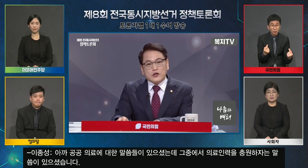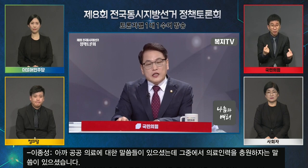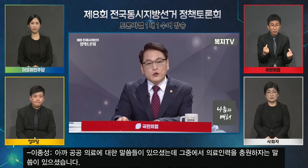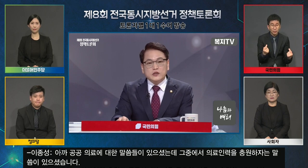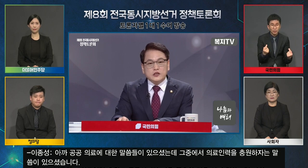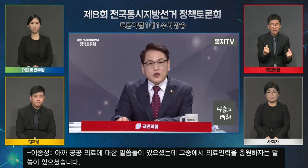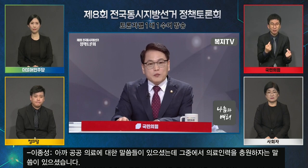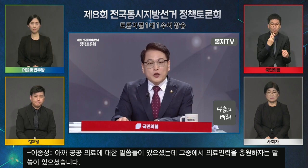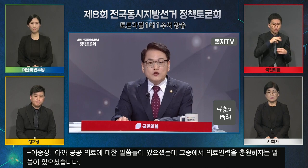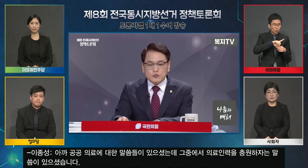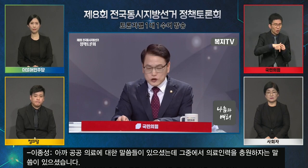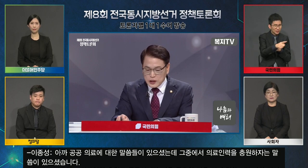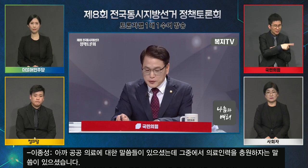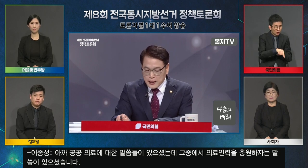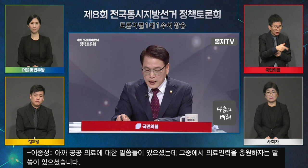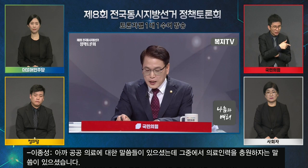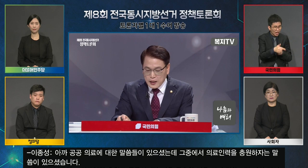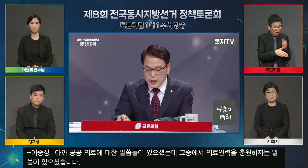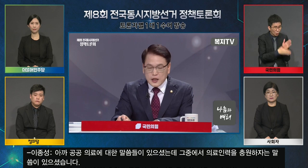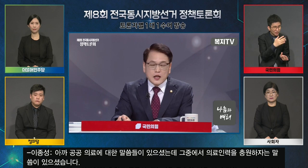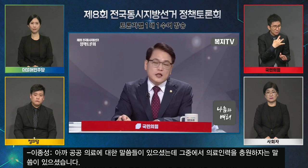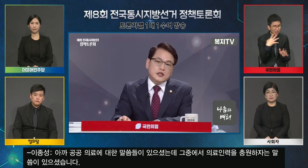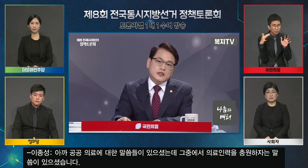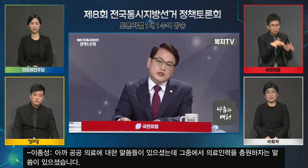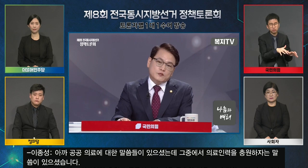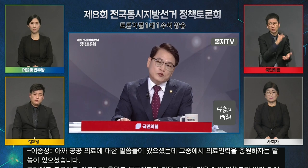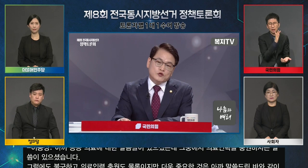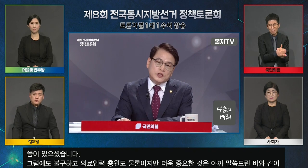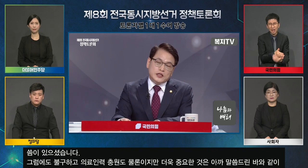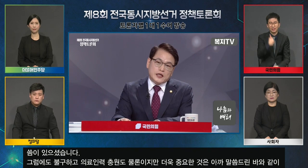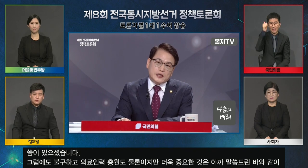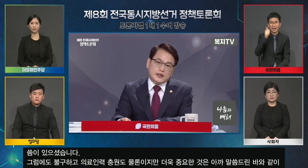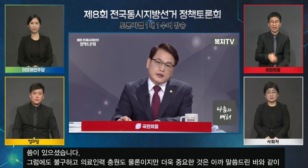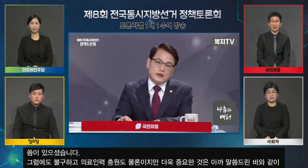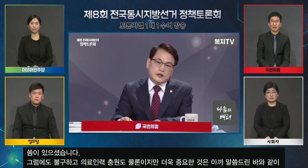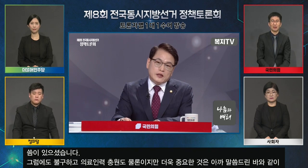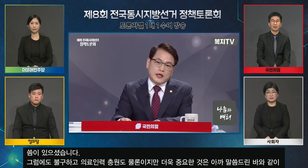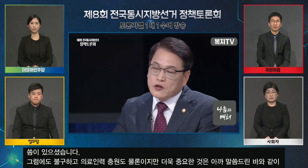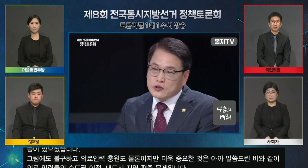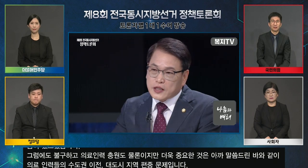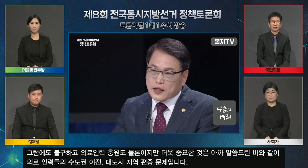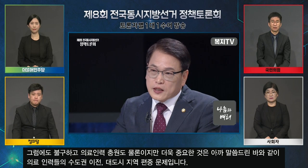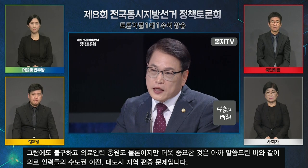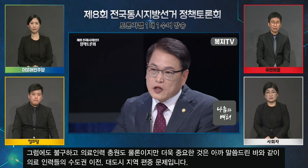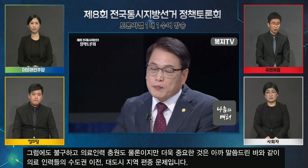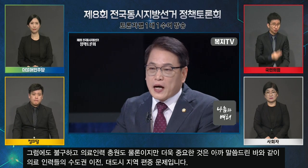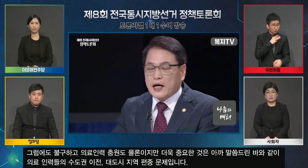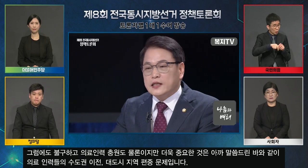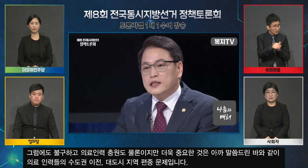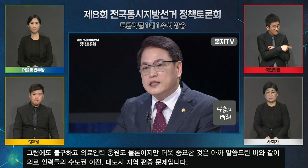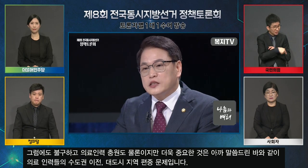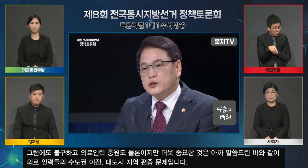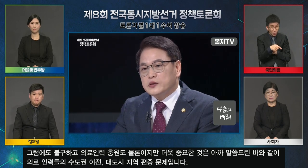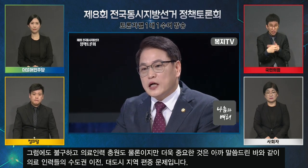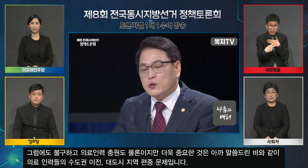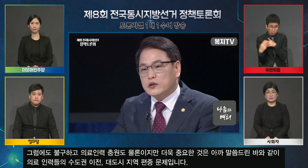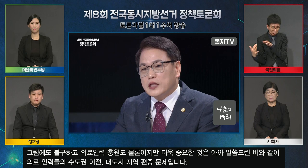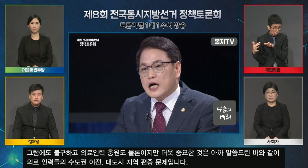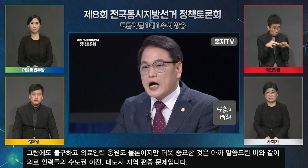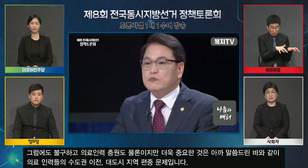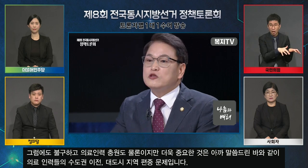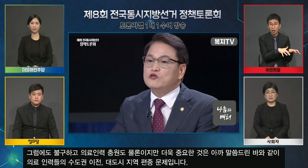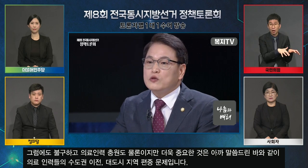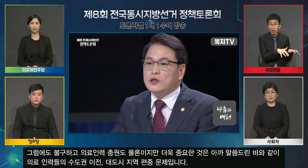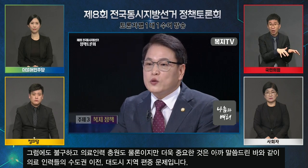수도권 지역, 대도시 지역 편중 문제입니다. 이렇게 이 집중 문제에 대한 해결책, 해결 방안이 제시되지